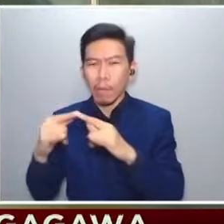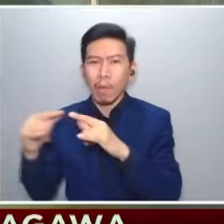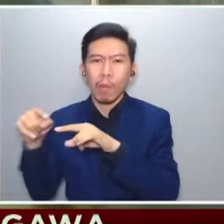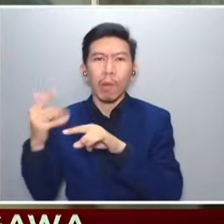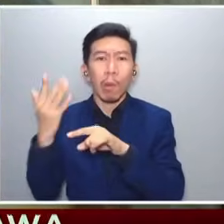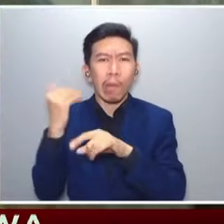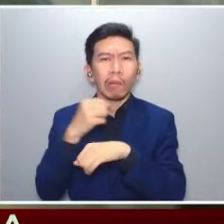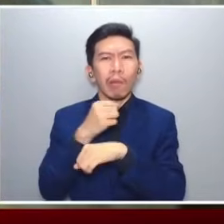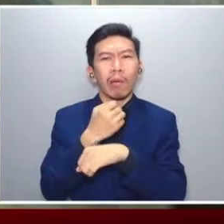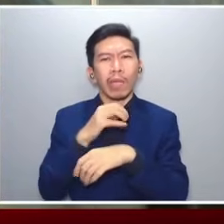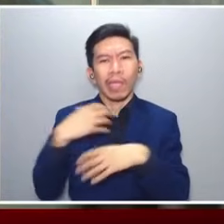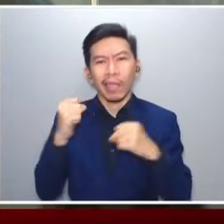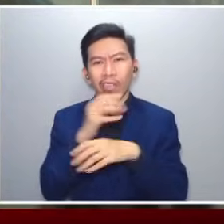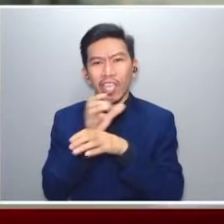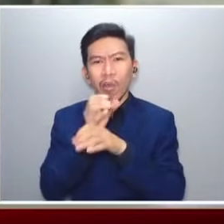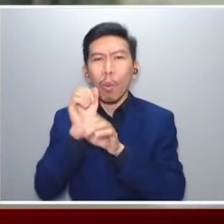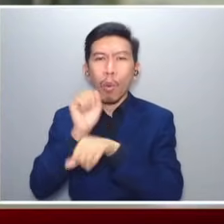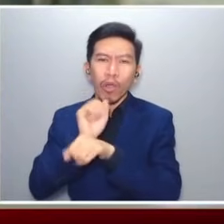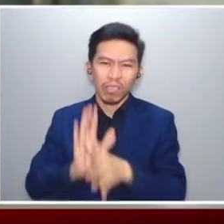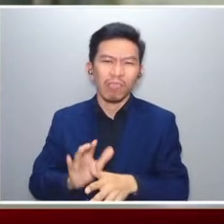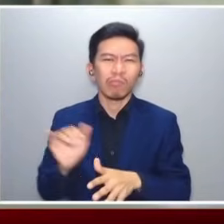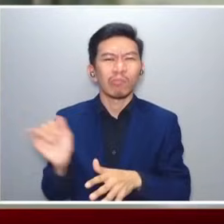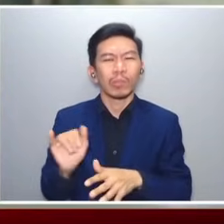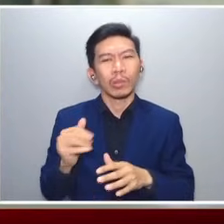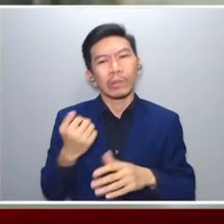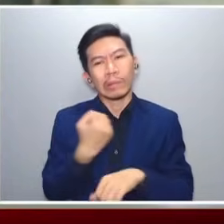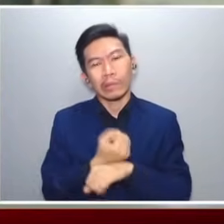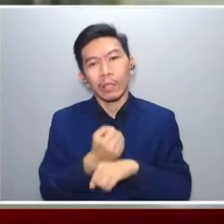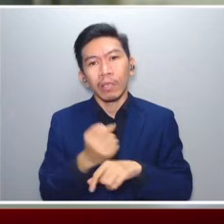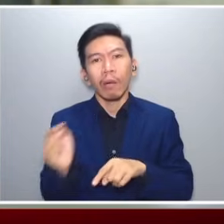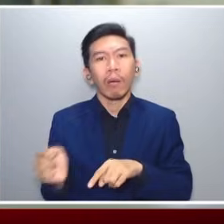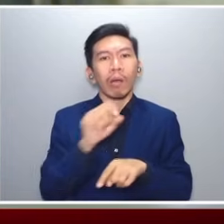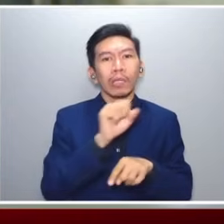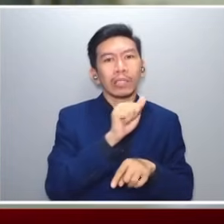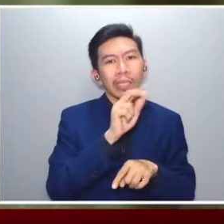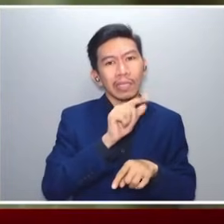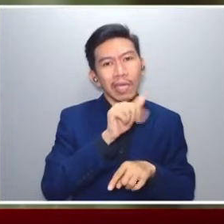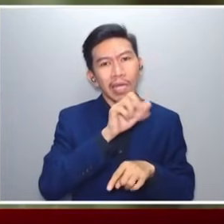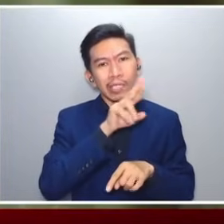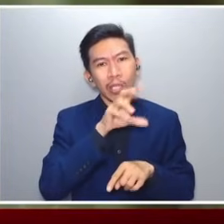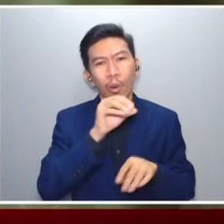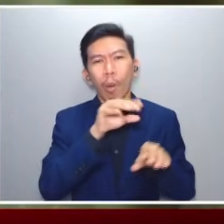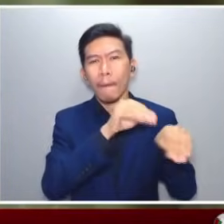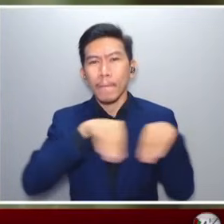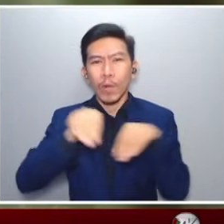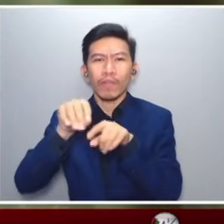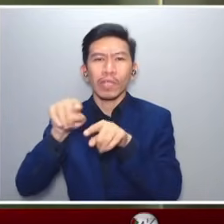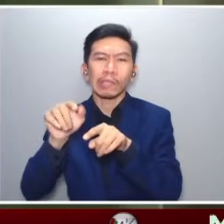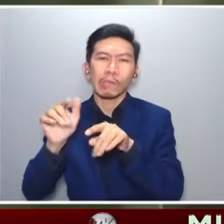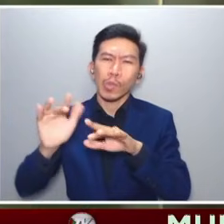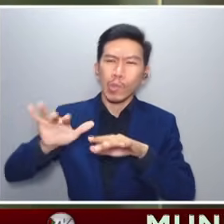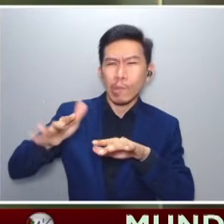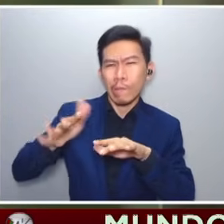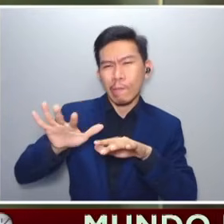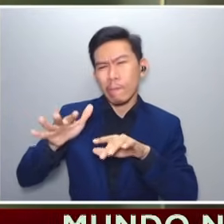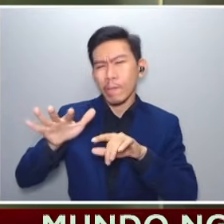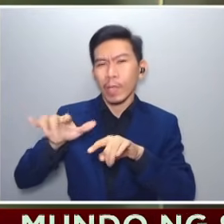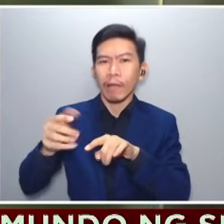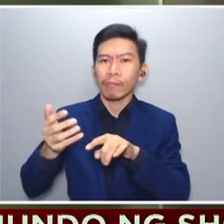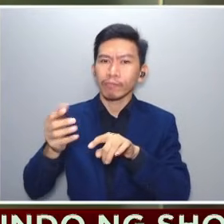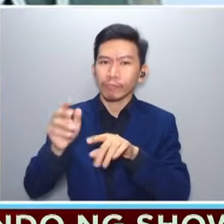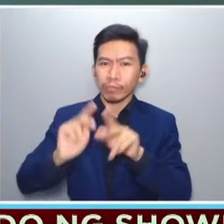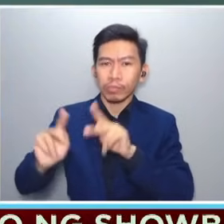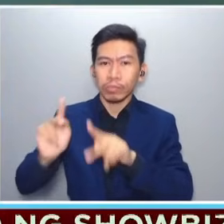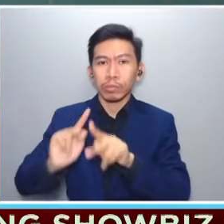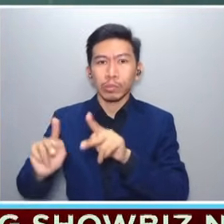Hospital, ililipat na ang mga mild cases sa temporary treatment and monitoring facilities para magkaroon ng bakante sa mga malalala ang